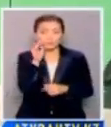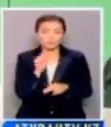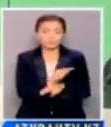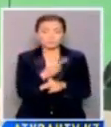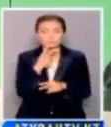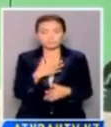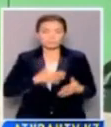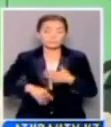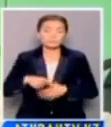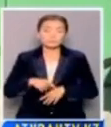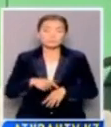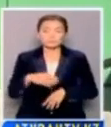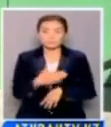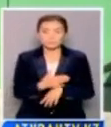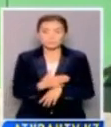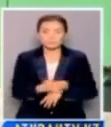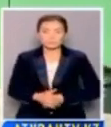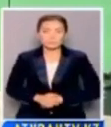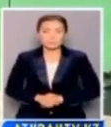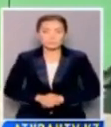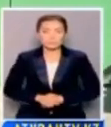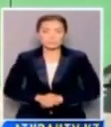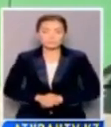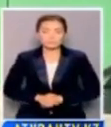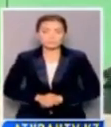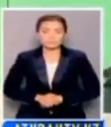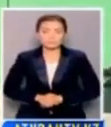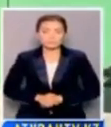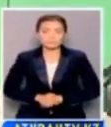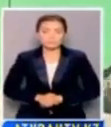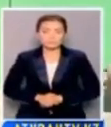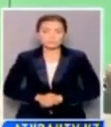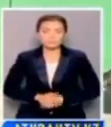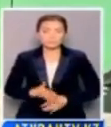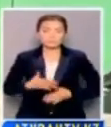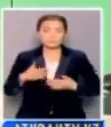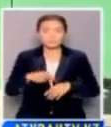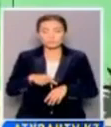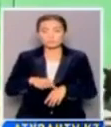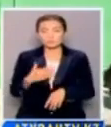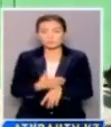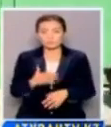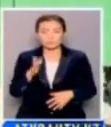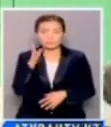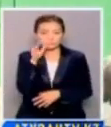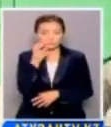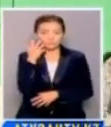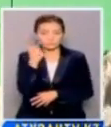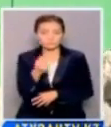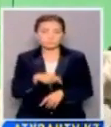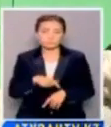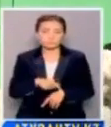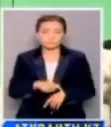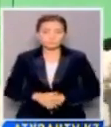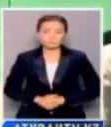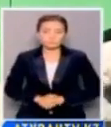емделгенін көргенде, тәуір болып жүріп кеткенін, тамақ ішкенін көргенде, ішінде қуаныштан кәдім сыртына шығып жарылып жататын. Сол сезімді сезейін